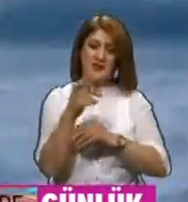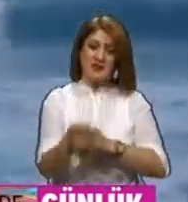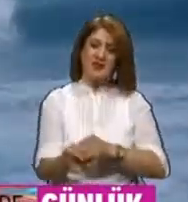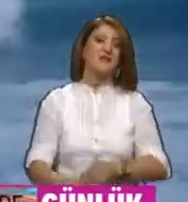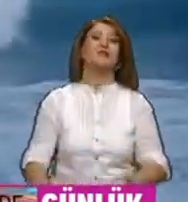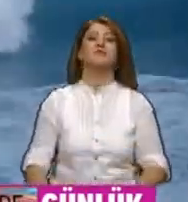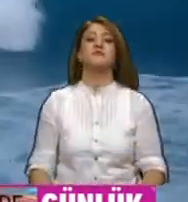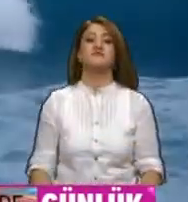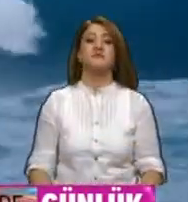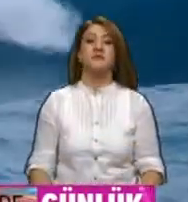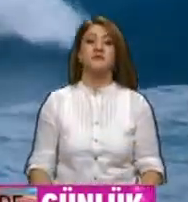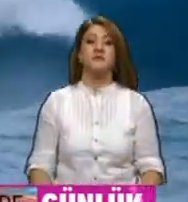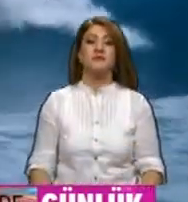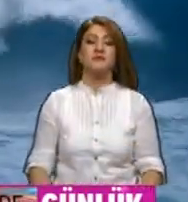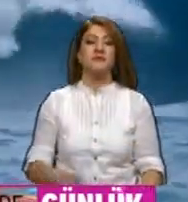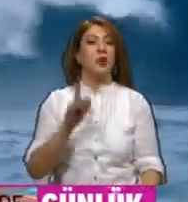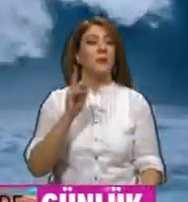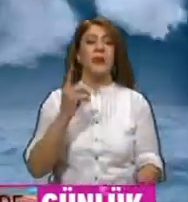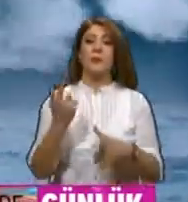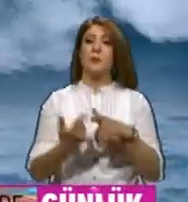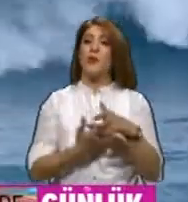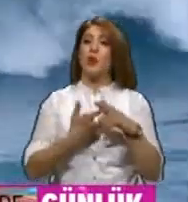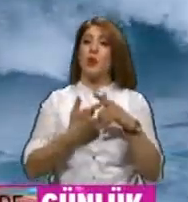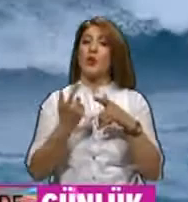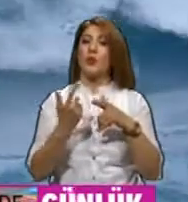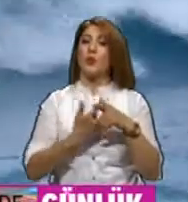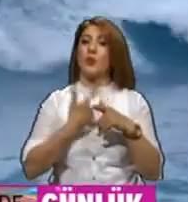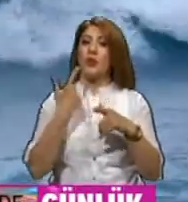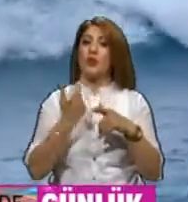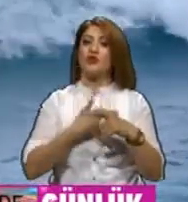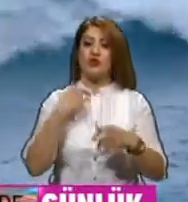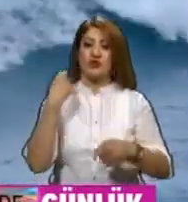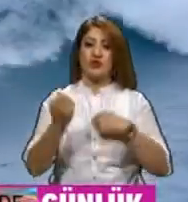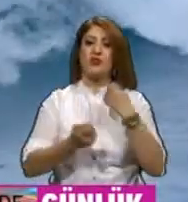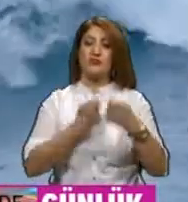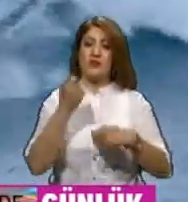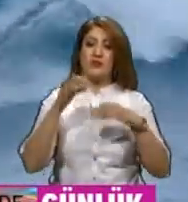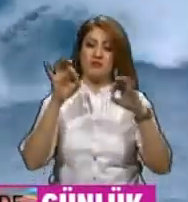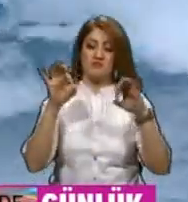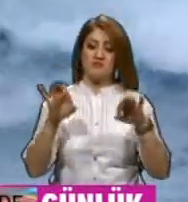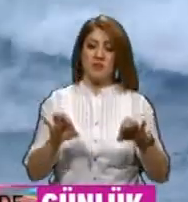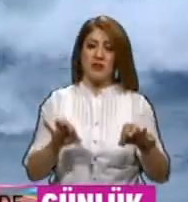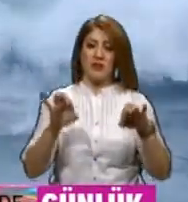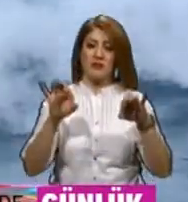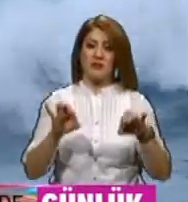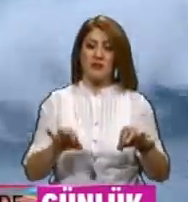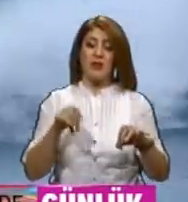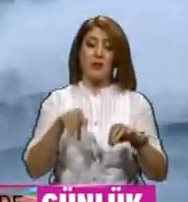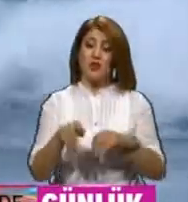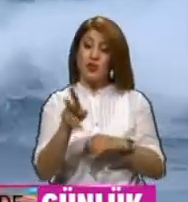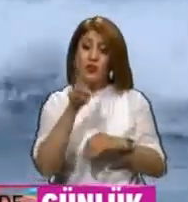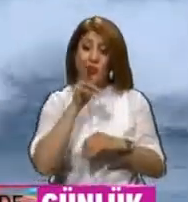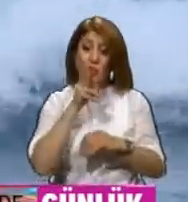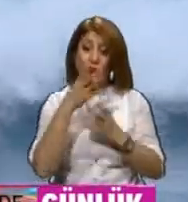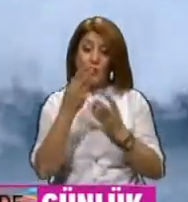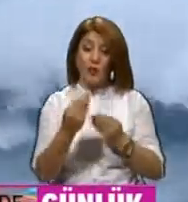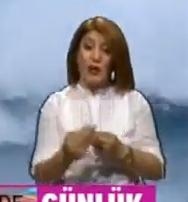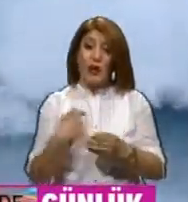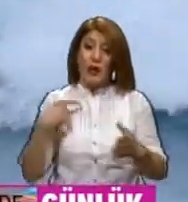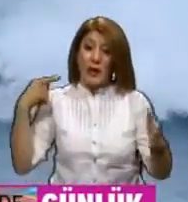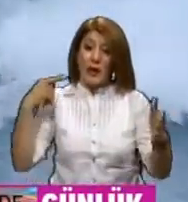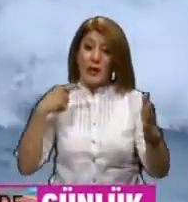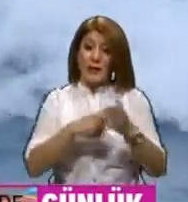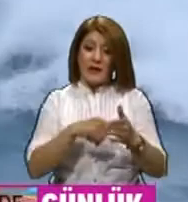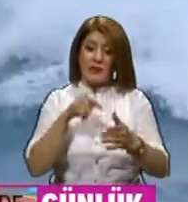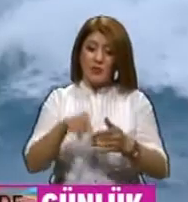Harika. Bir proje çalışmamız oldu. Bu proje çalışmasının neticesinde hedef